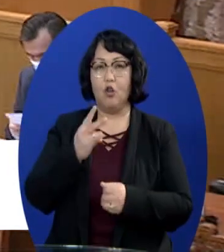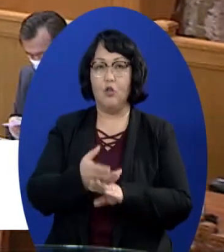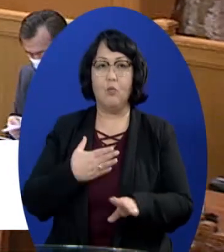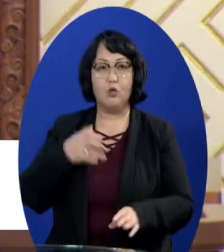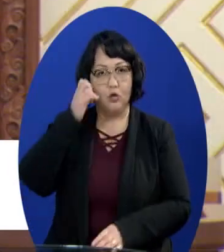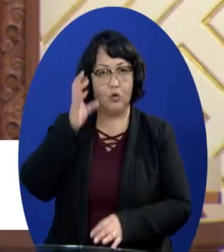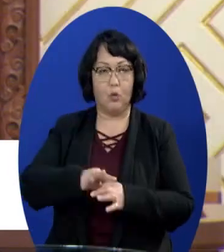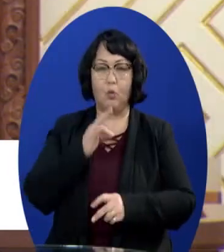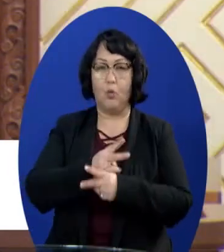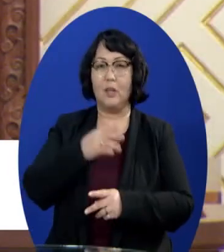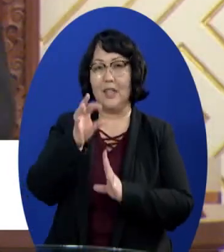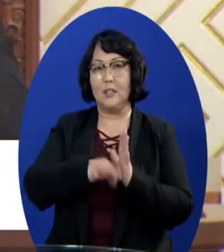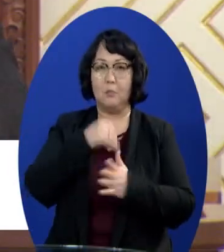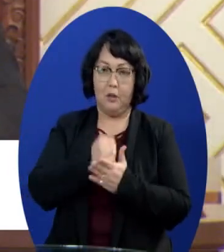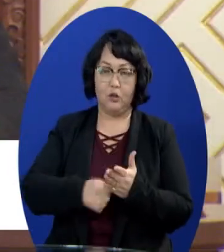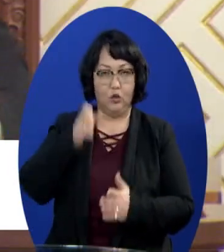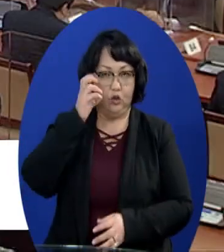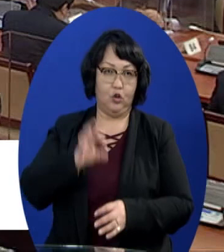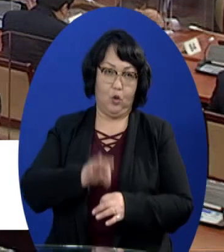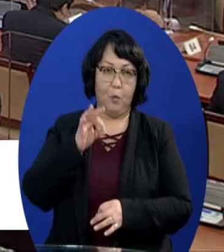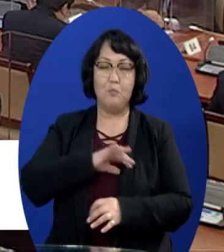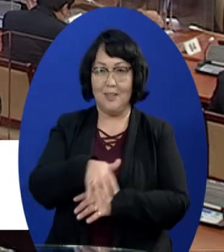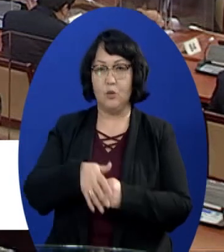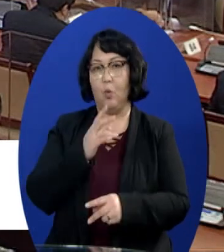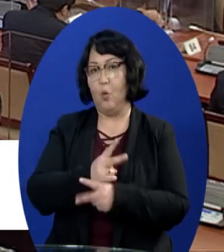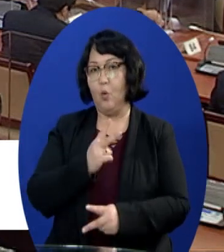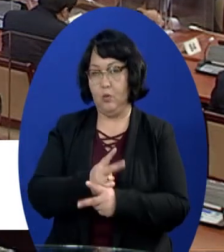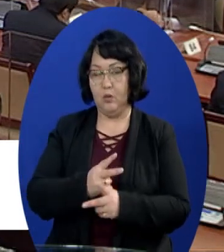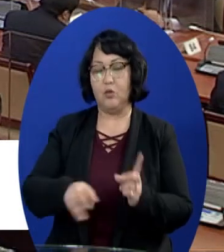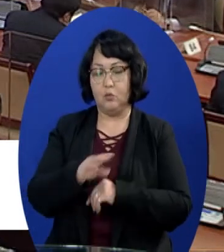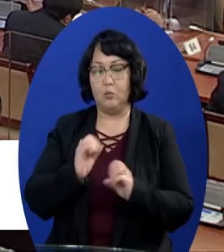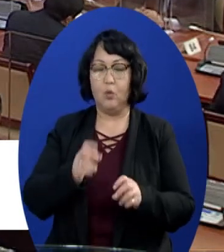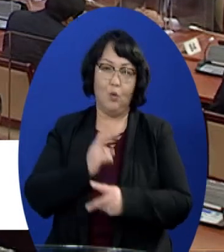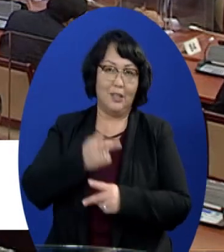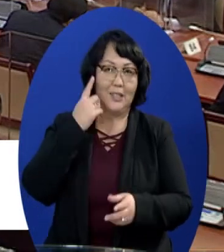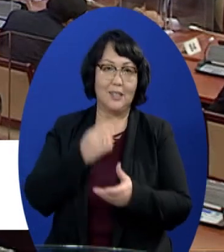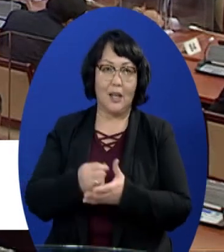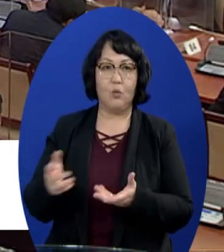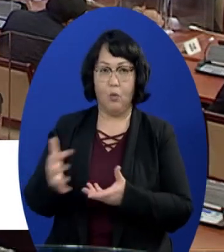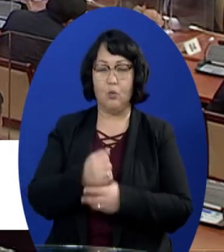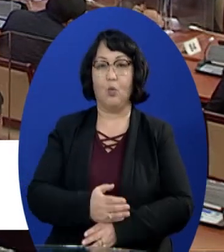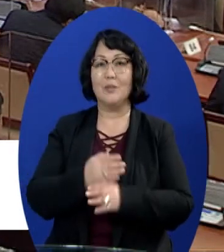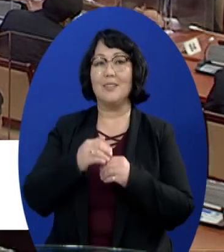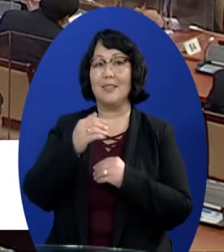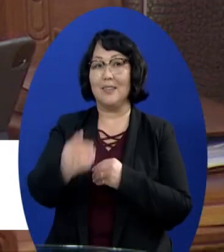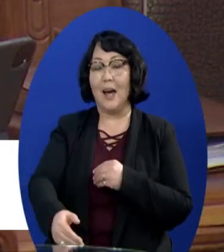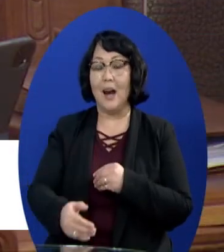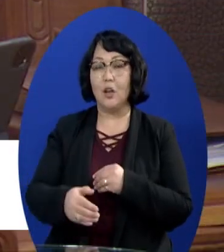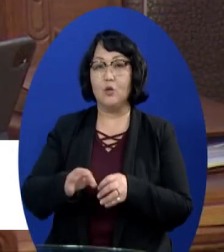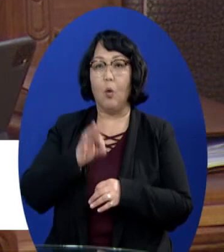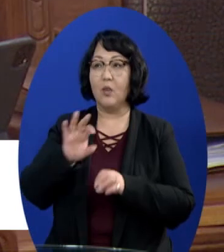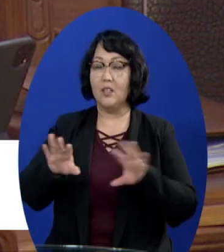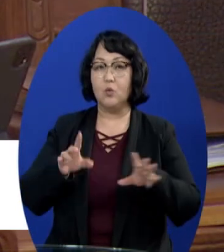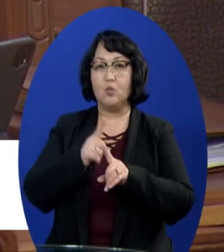хуулийг хэлэлцэн баталснаар энэ удаагийн ерөнхийлөгчийн сонгуул бий даасан хууль эргэцэн хүрээнд олно. Хуульд санал хураалт дууссаны дараа бүх сонгуулийн хэсэгт